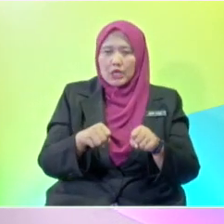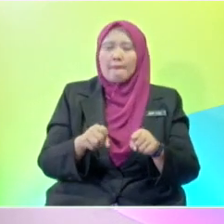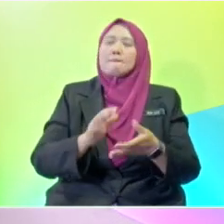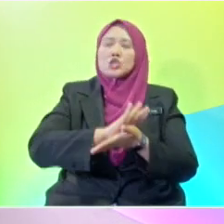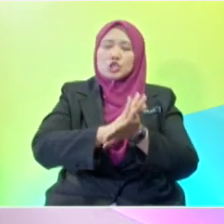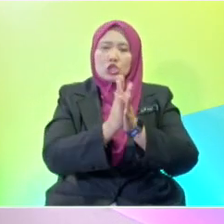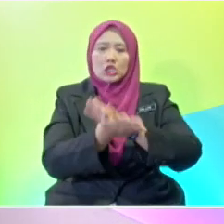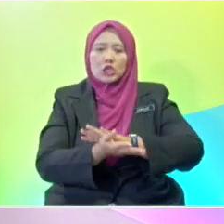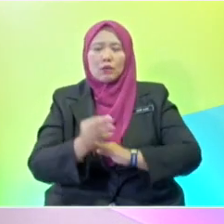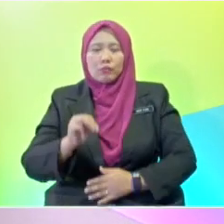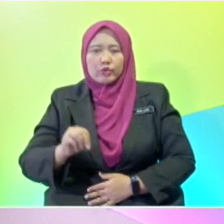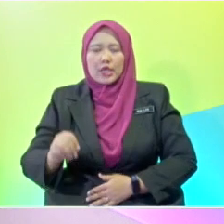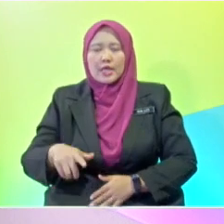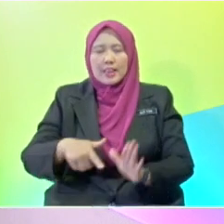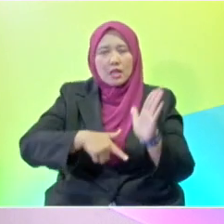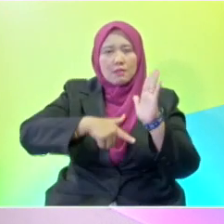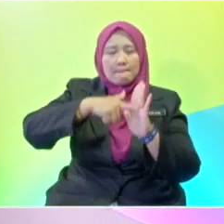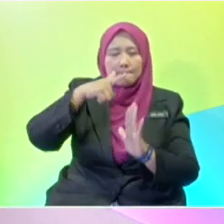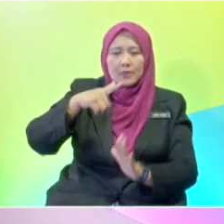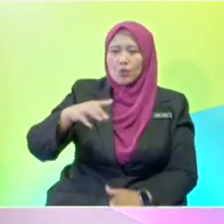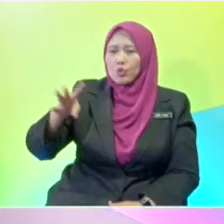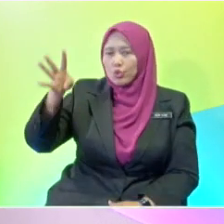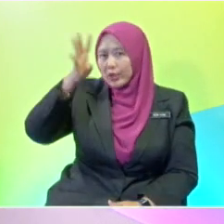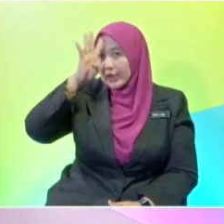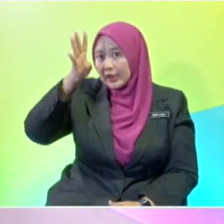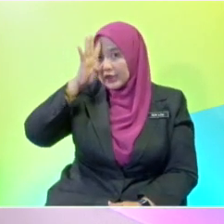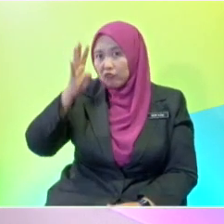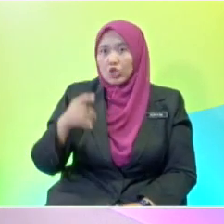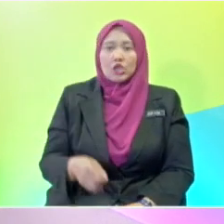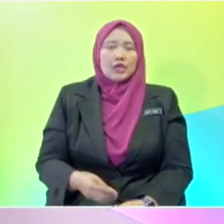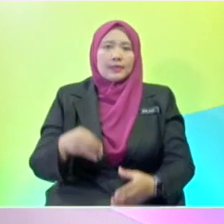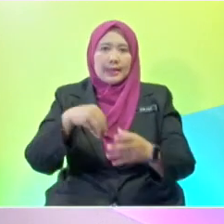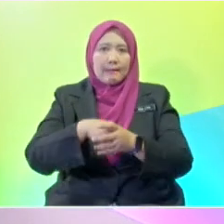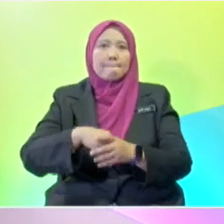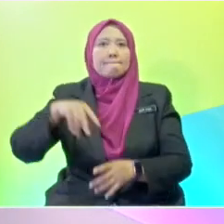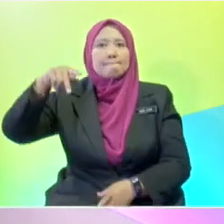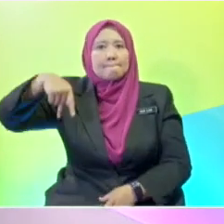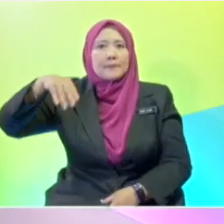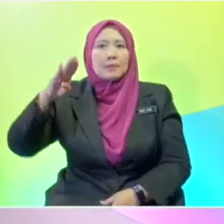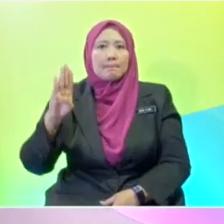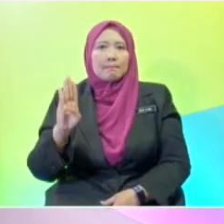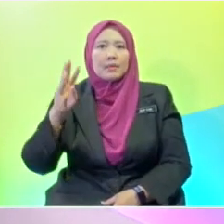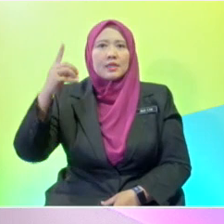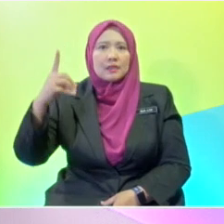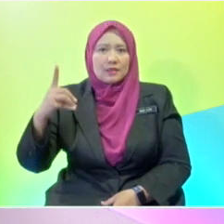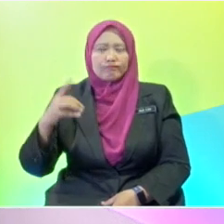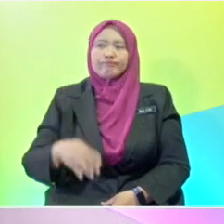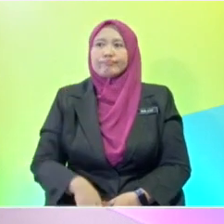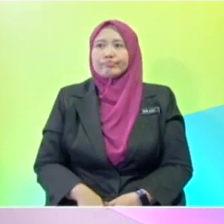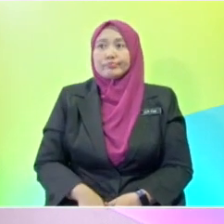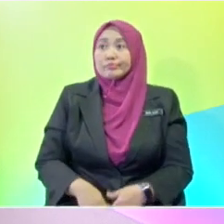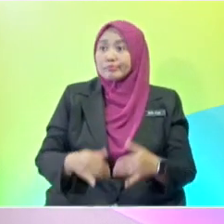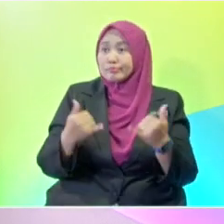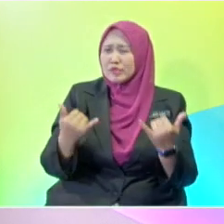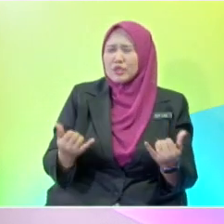buket tegorian Oke seterusnya untuk berbagai bentuk peta